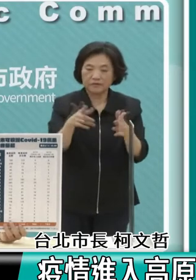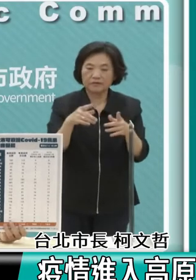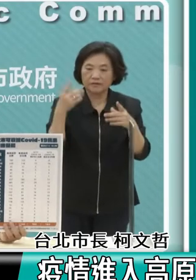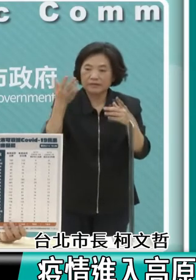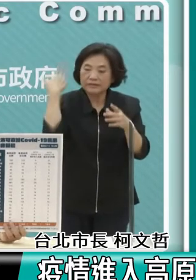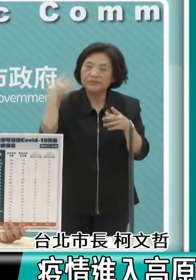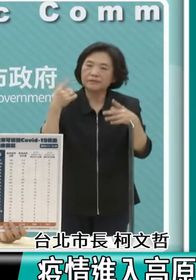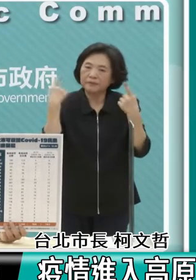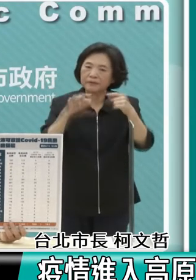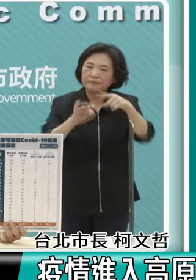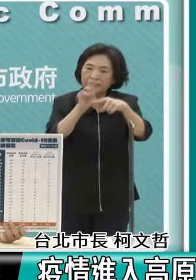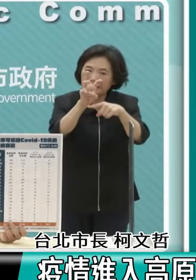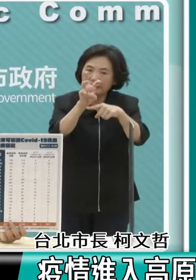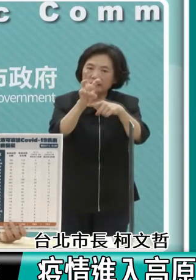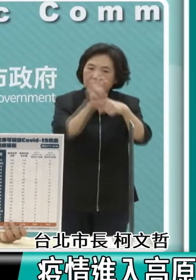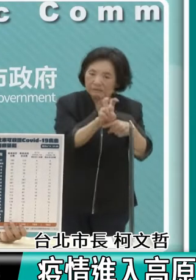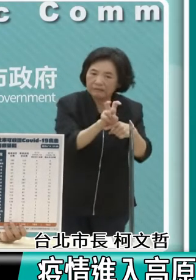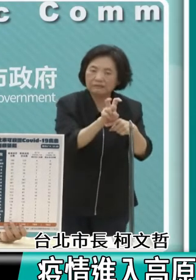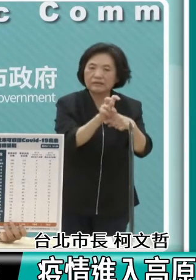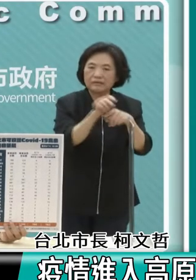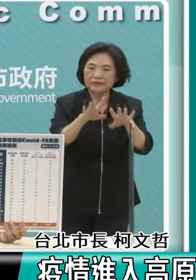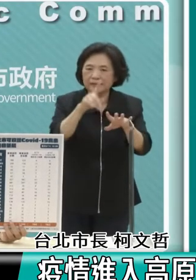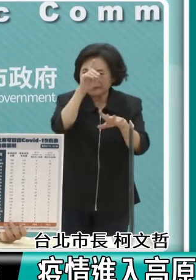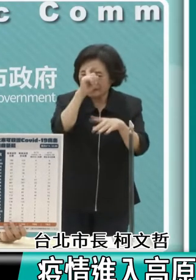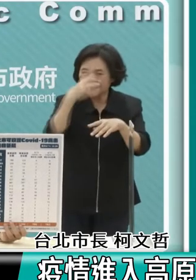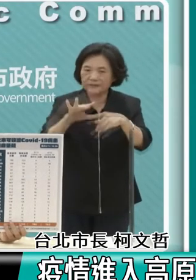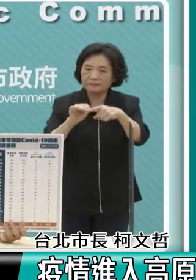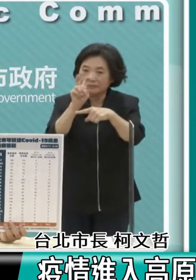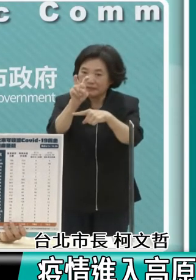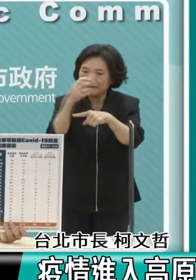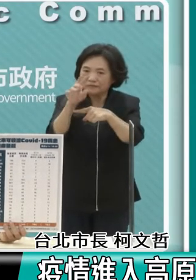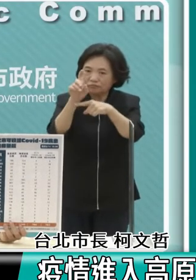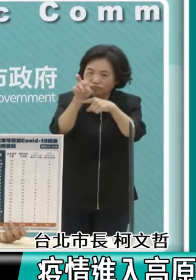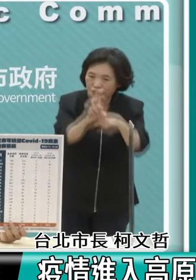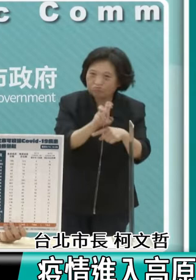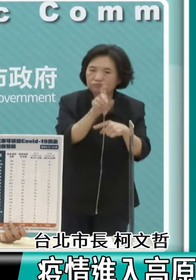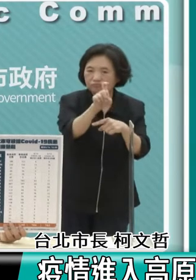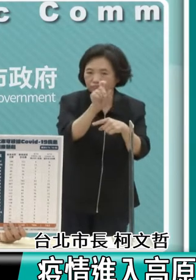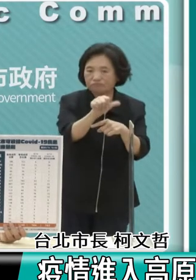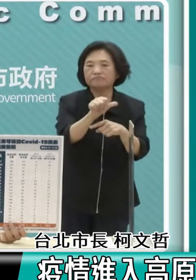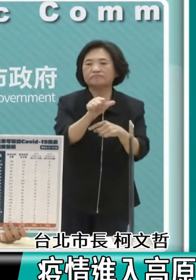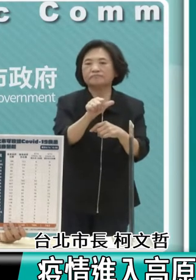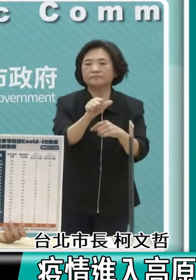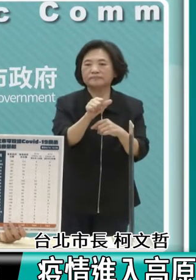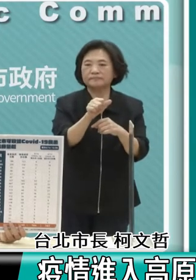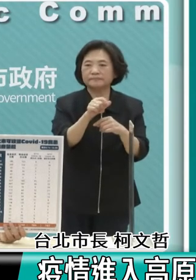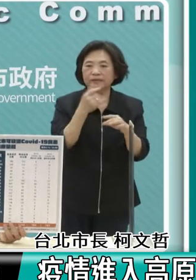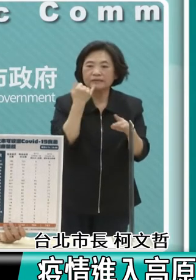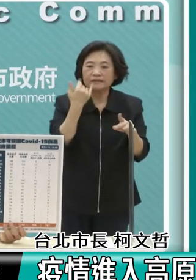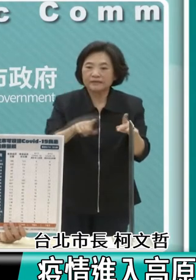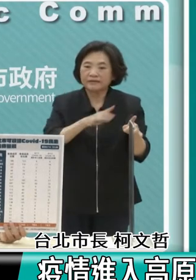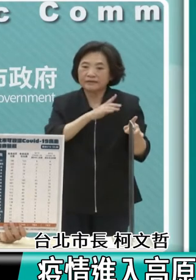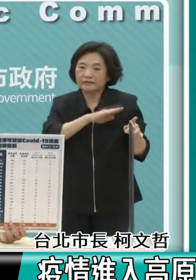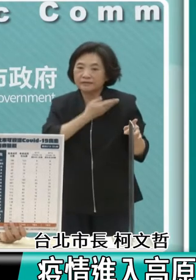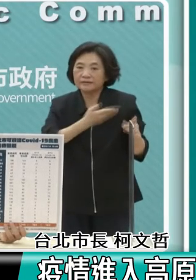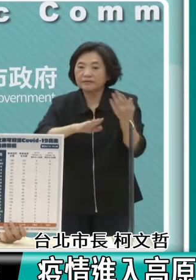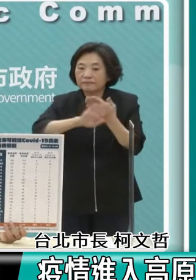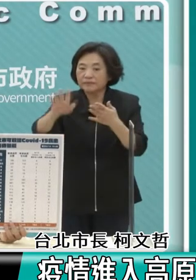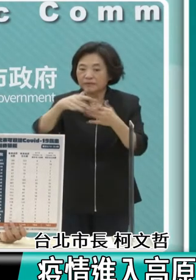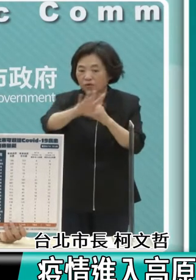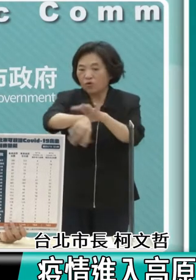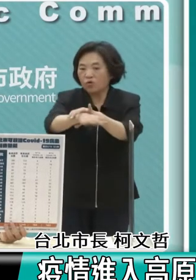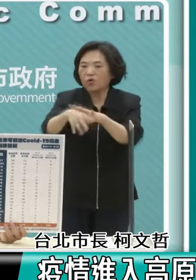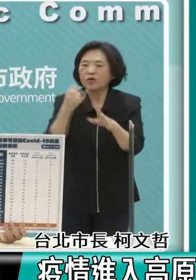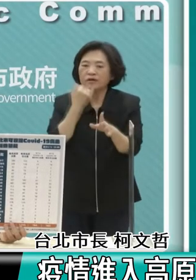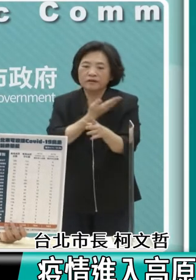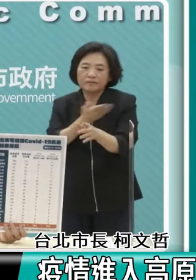我们已经从30降到20了，我们现在希望从20再降到15，因为要控出那些医院的医